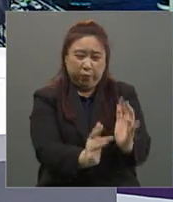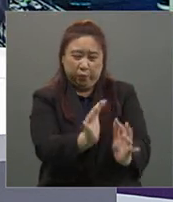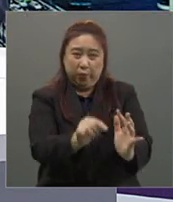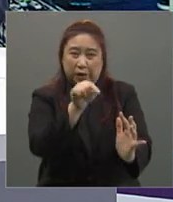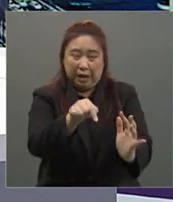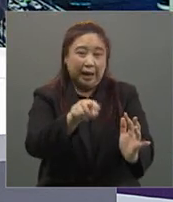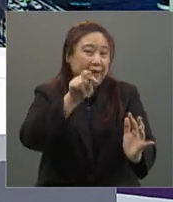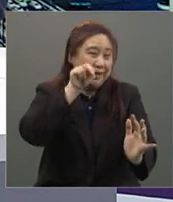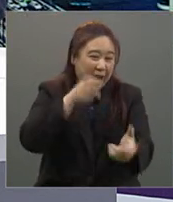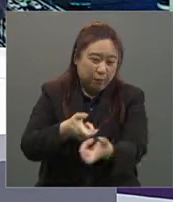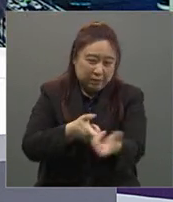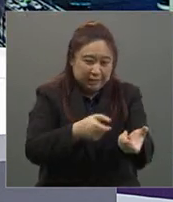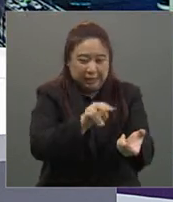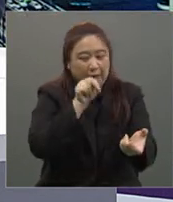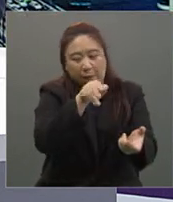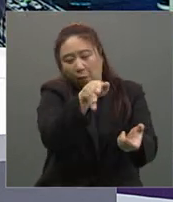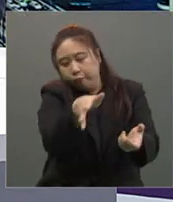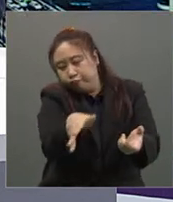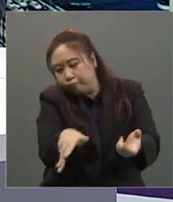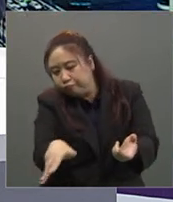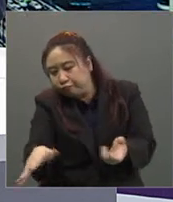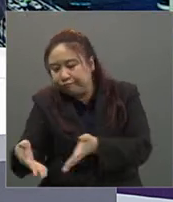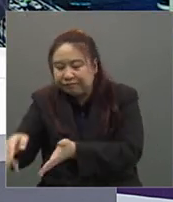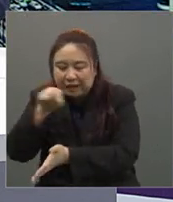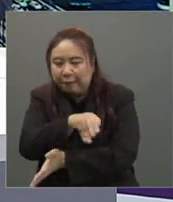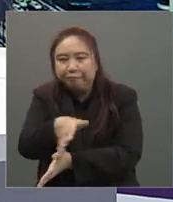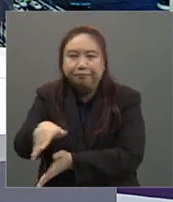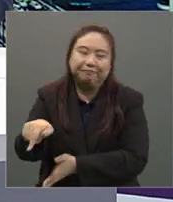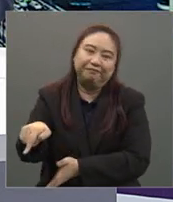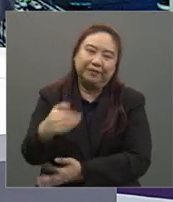มั้ยแล้วกลิ่นที่จะตามมาอีกอ่ะคงต้องให้เจ้าหน้าที่ด้านสิ่งแวดร้อนเข้าไปดูในเรื่องนี้ใช่ค่ะ